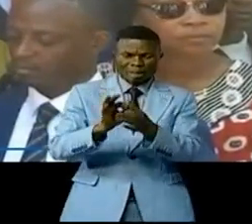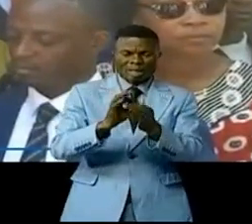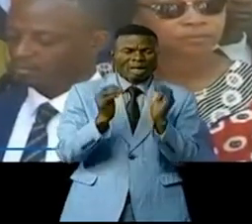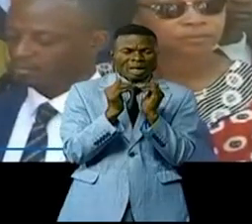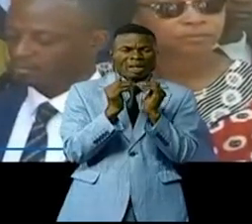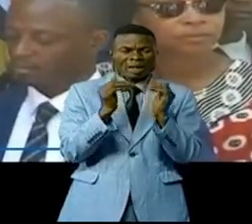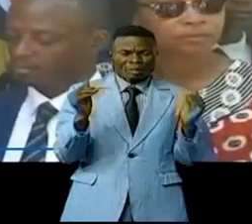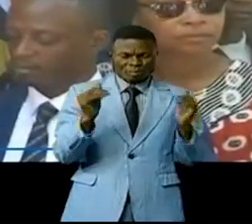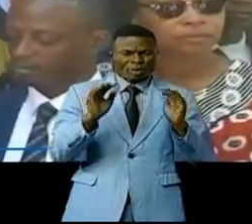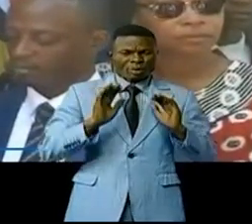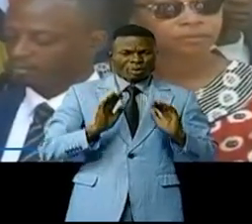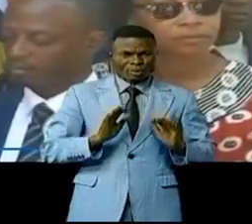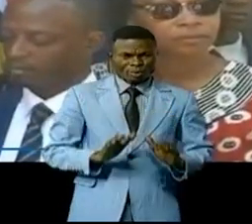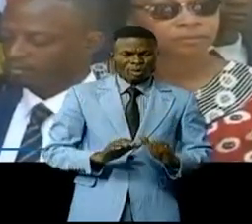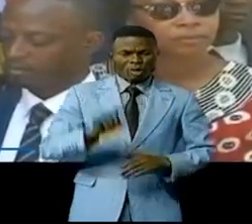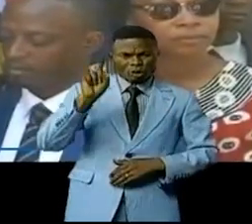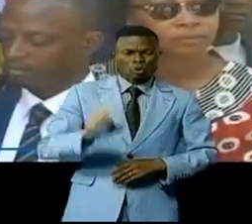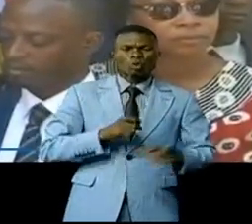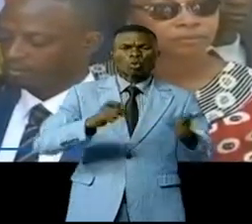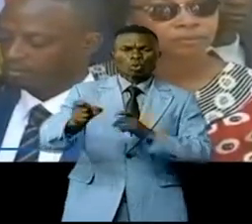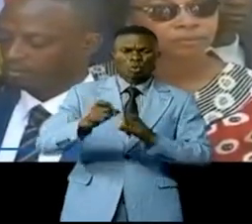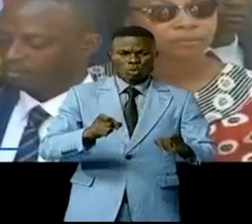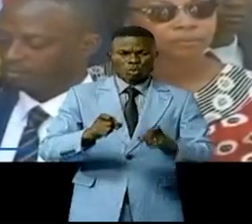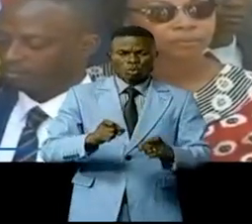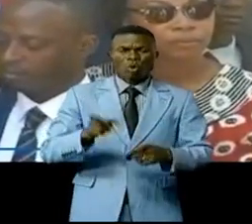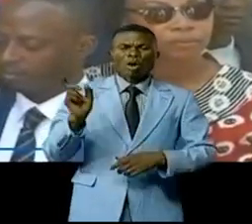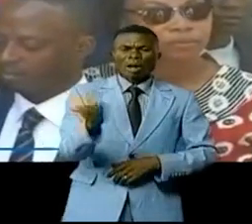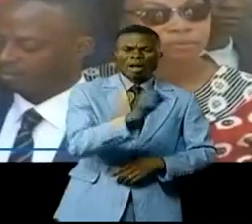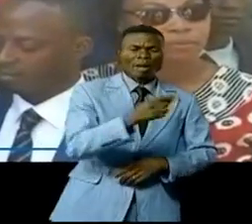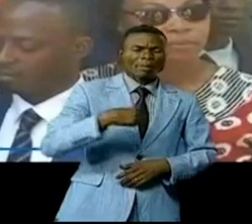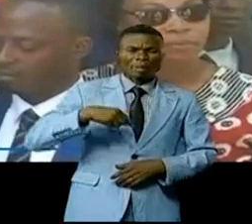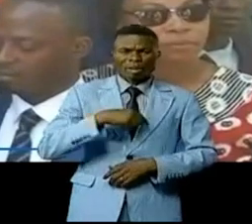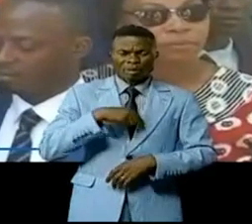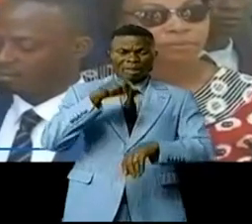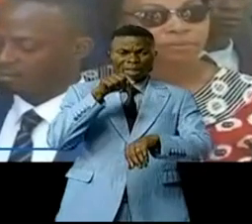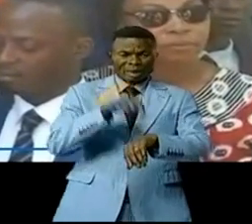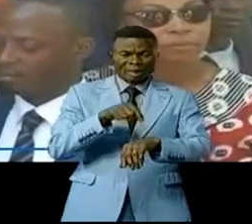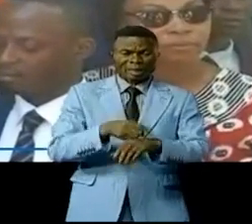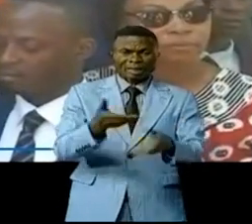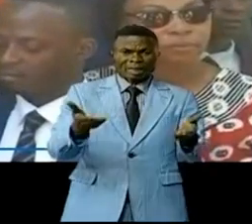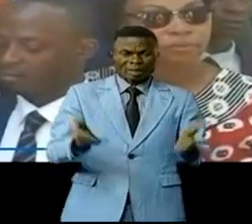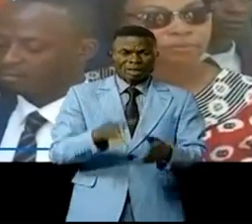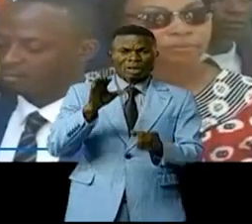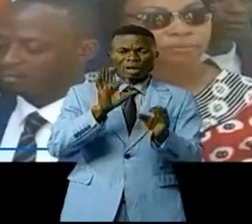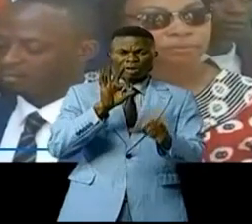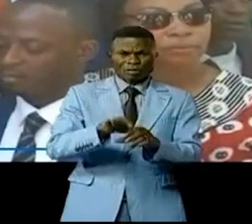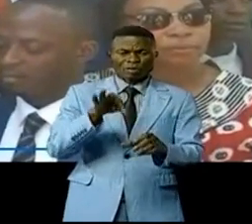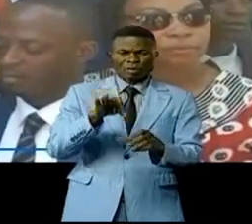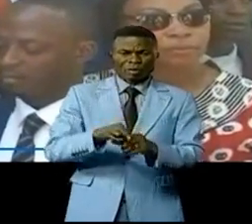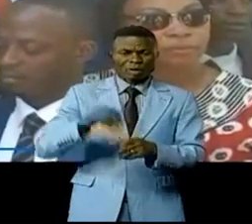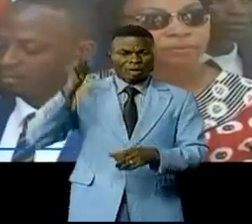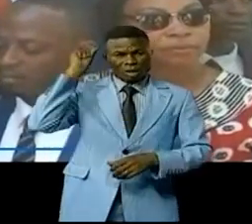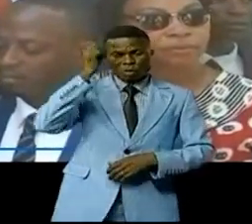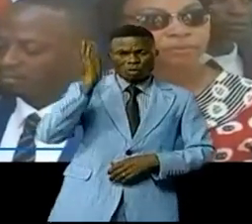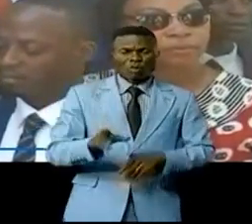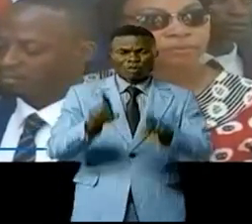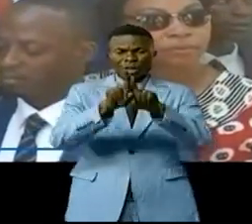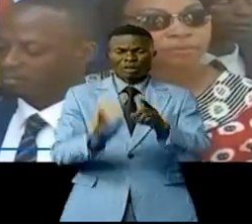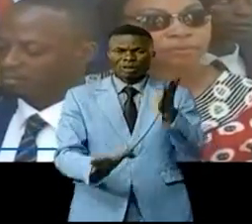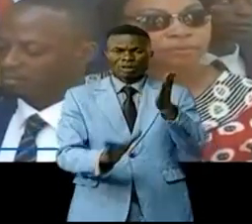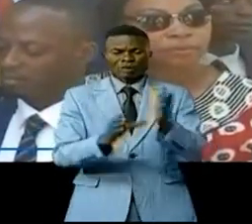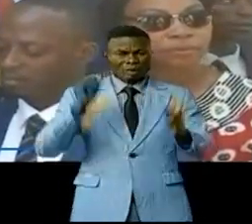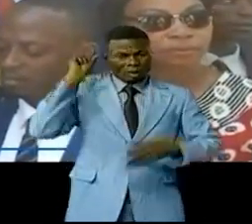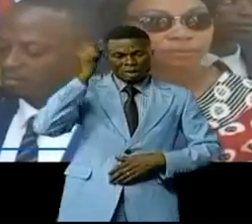tranquillité devront régner parmi nous pendant cette période de l'élection des gouverneurs et